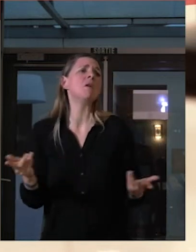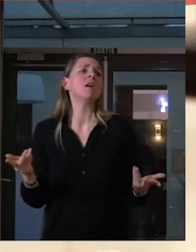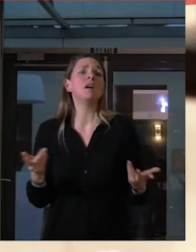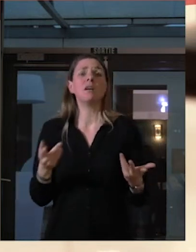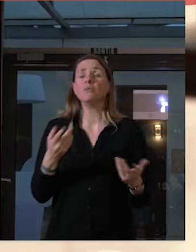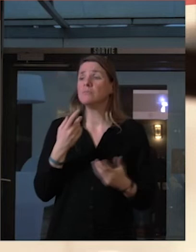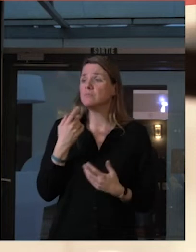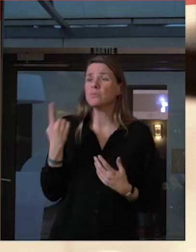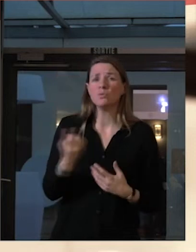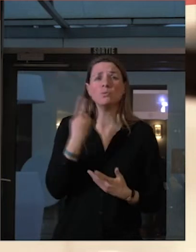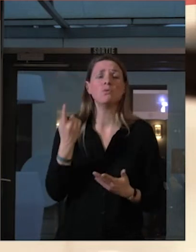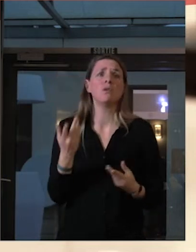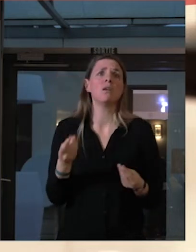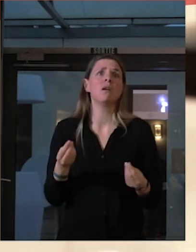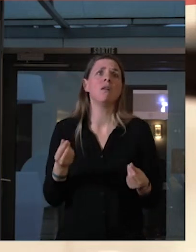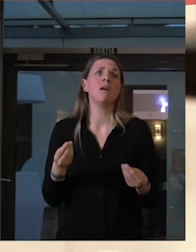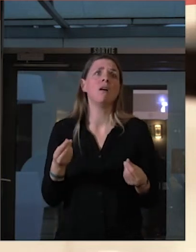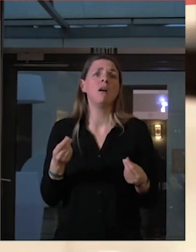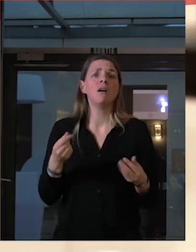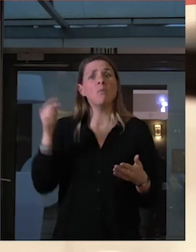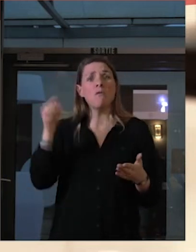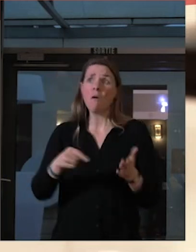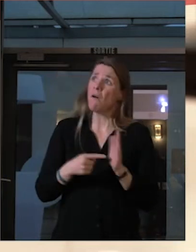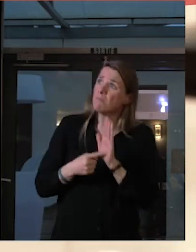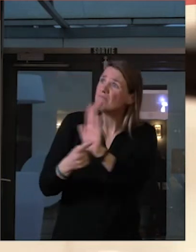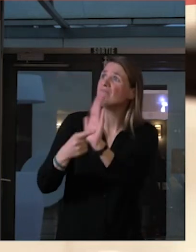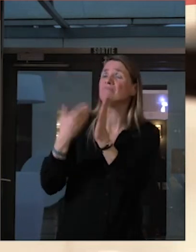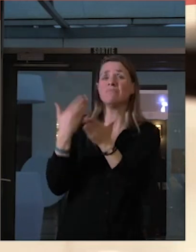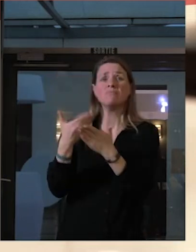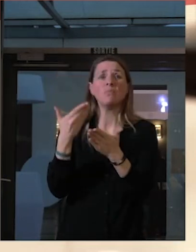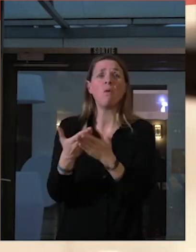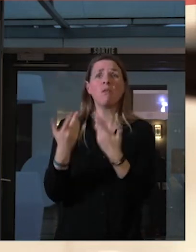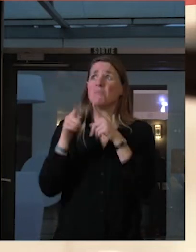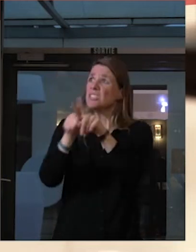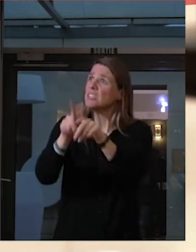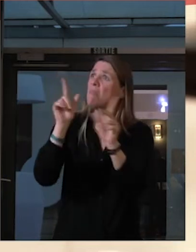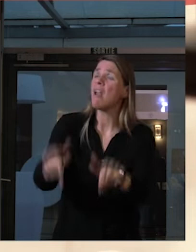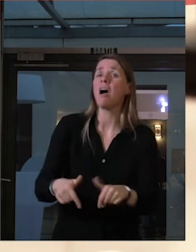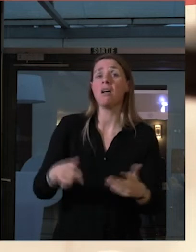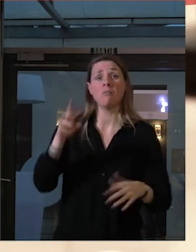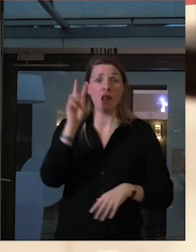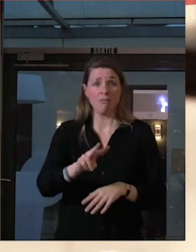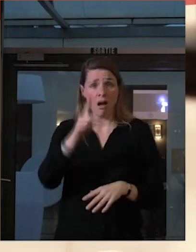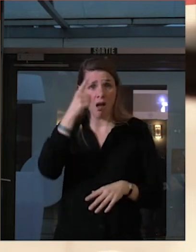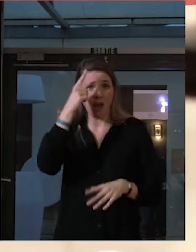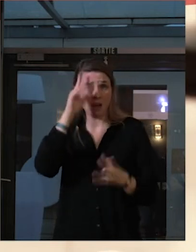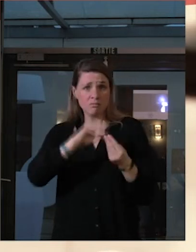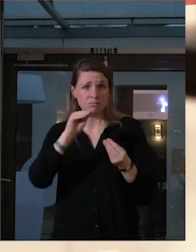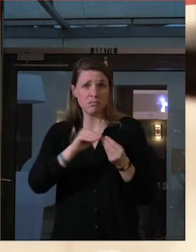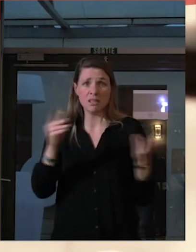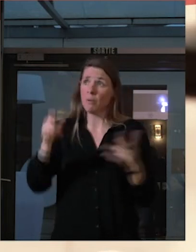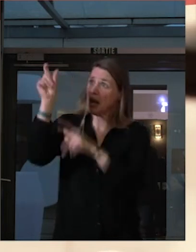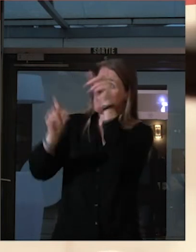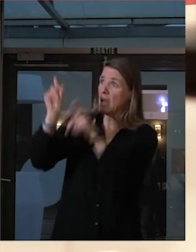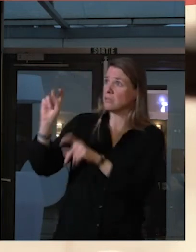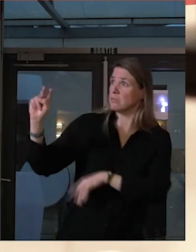passer son temps à devoir prouver qu'on est légitime. Et au bout d'un moment, je crois que la vraie question à se poser, c'est est-ce que les personnes qui considèrent que